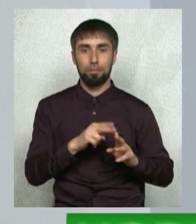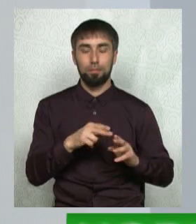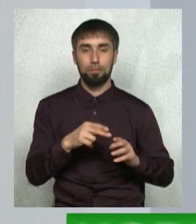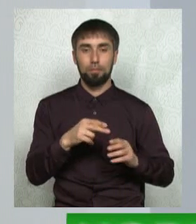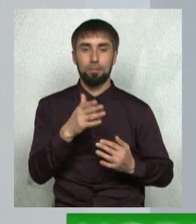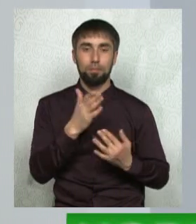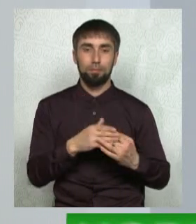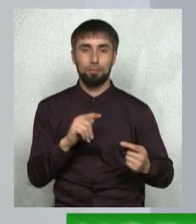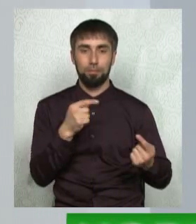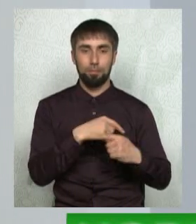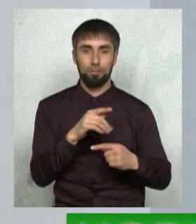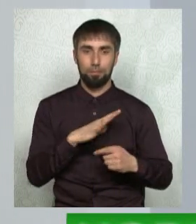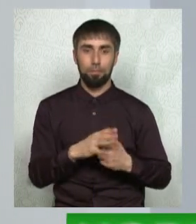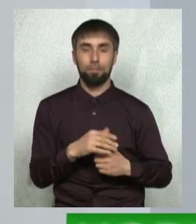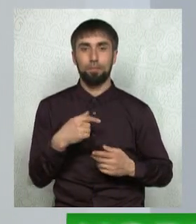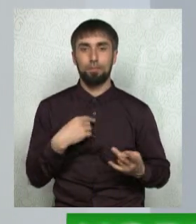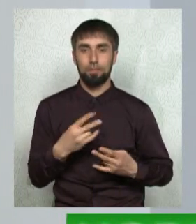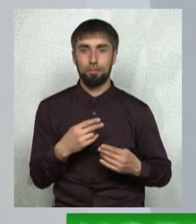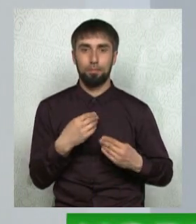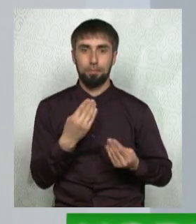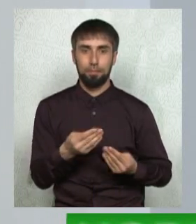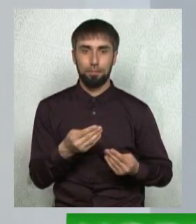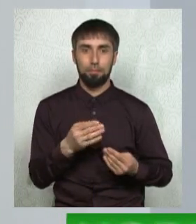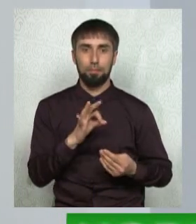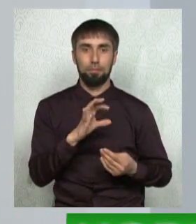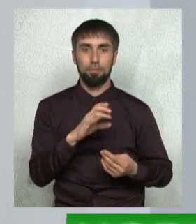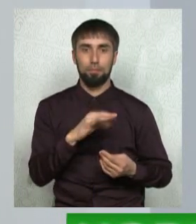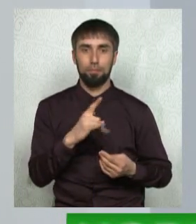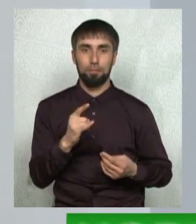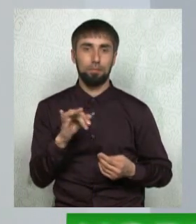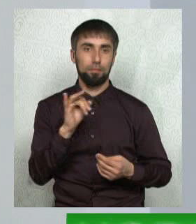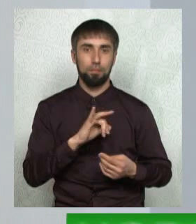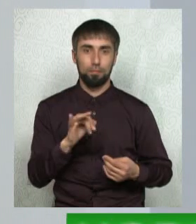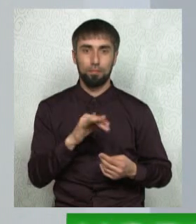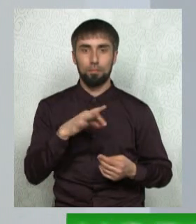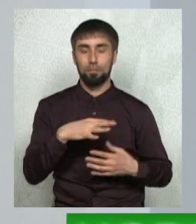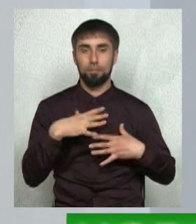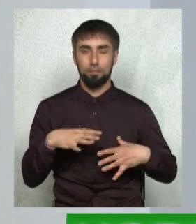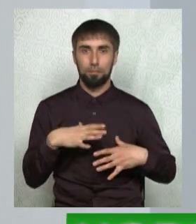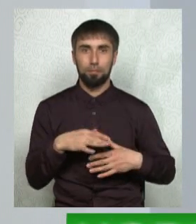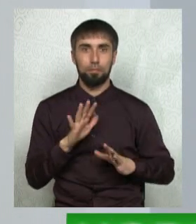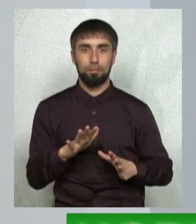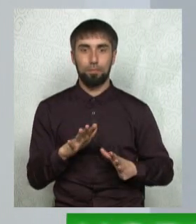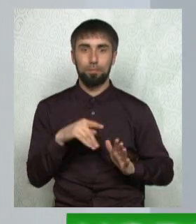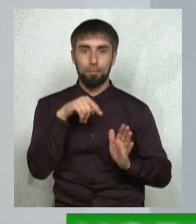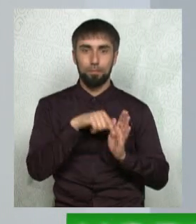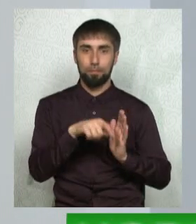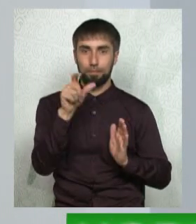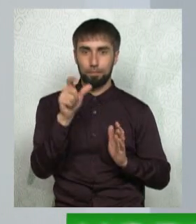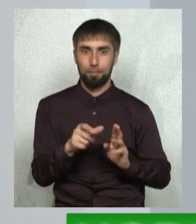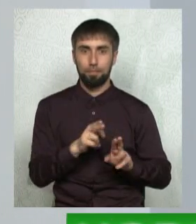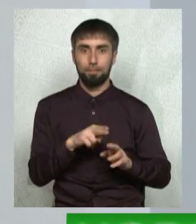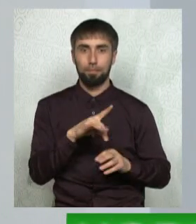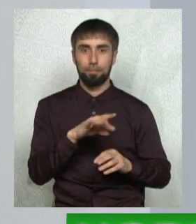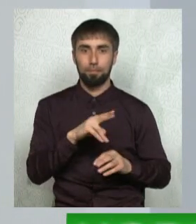мы должны преподнести основы истории по Кавказу, то есть погрузить человека,